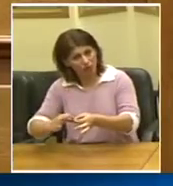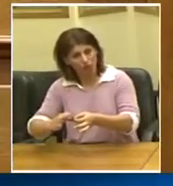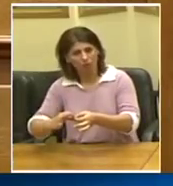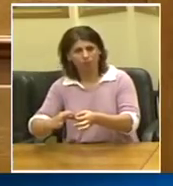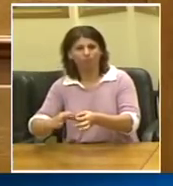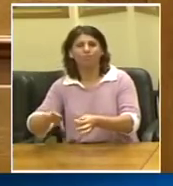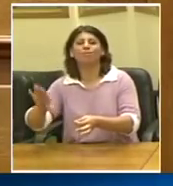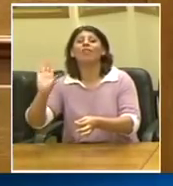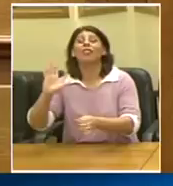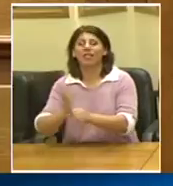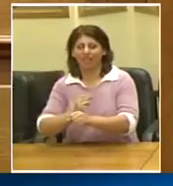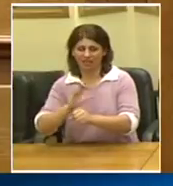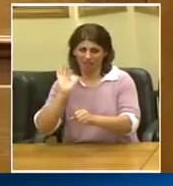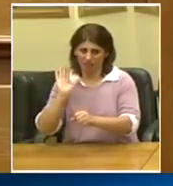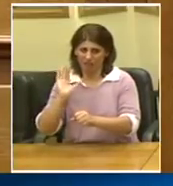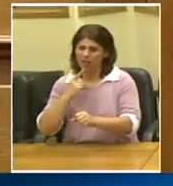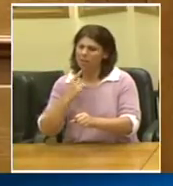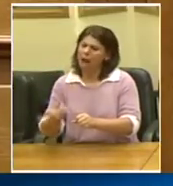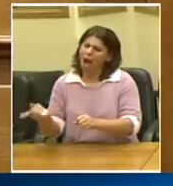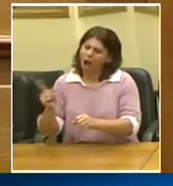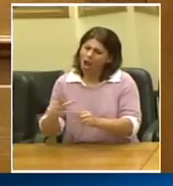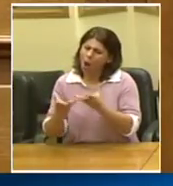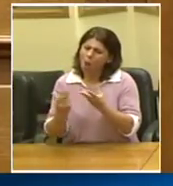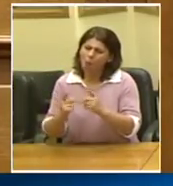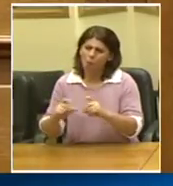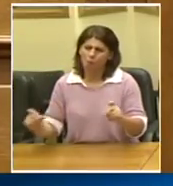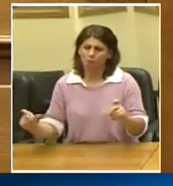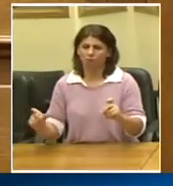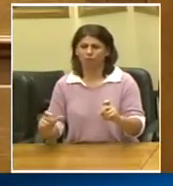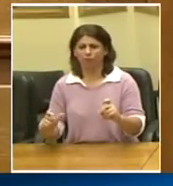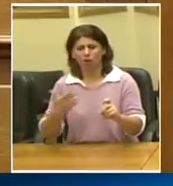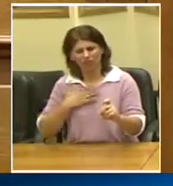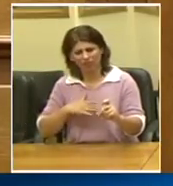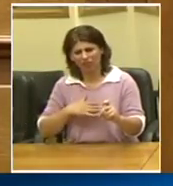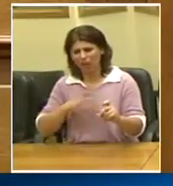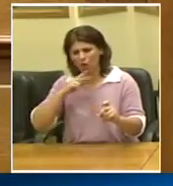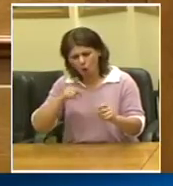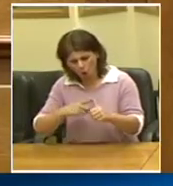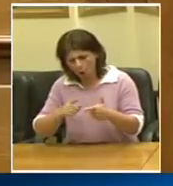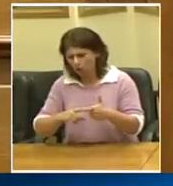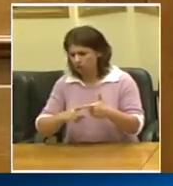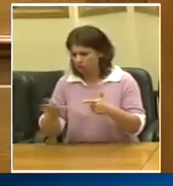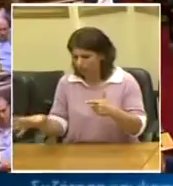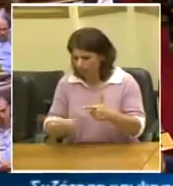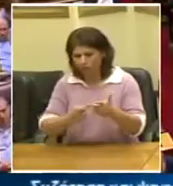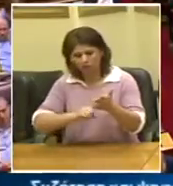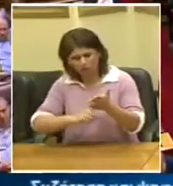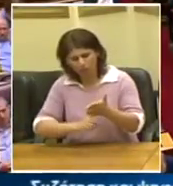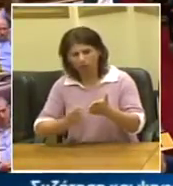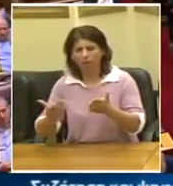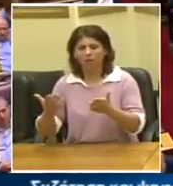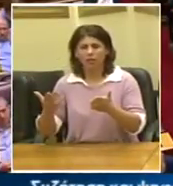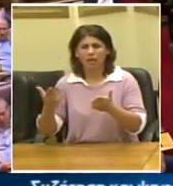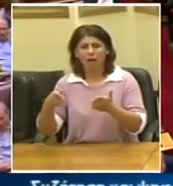Δεν θα το καταφέρει. Είπε και άλλα πολλά ο κύριος Σαμαράς για τον αλυτρωτισμό, για τη γλώσσα, για την υπηκότητα.